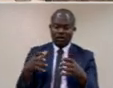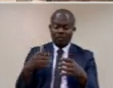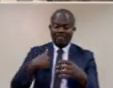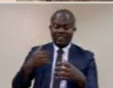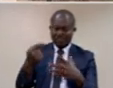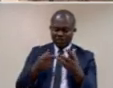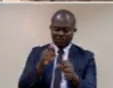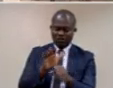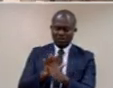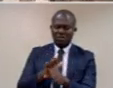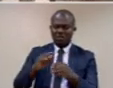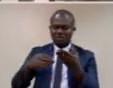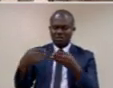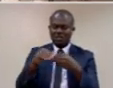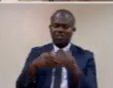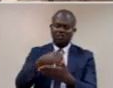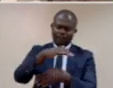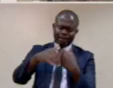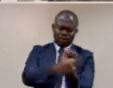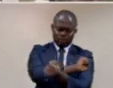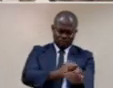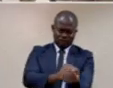baraje bafata abantu barabazirikanya